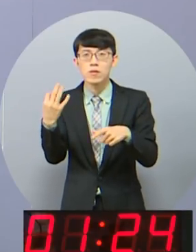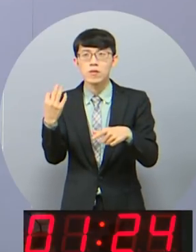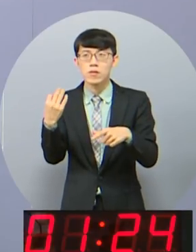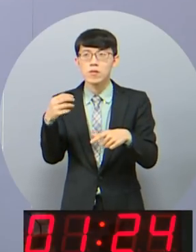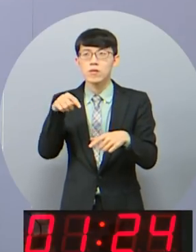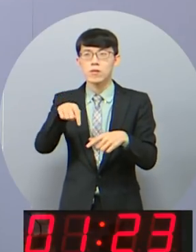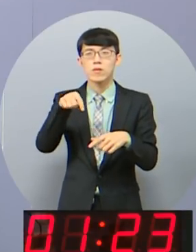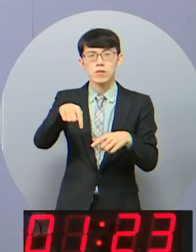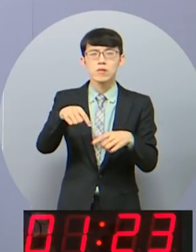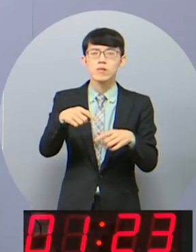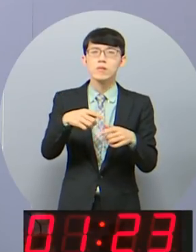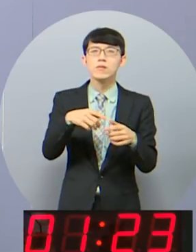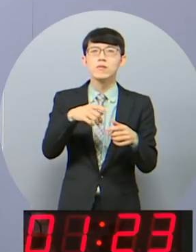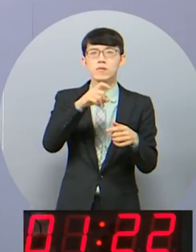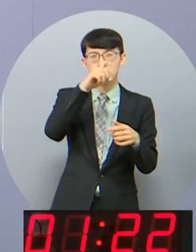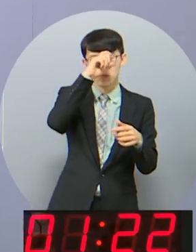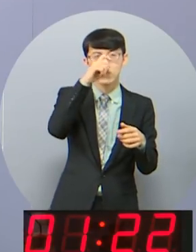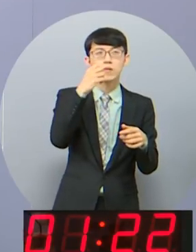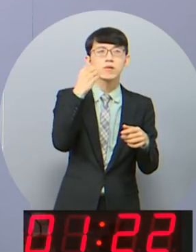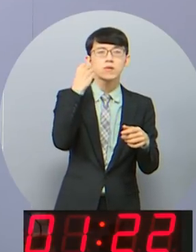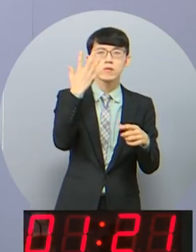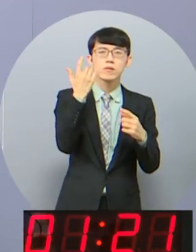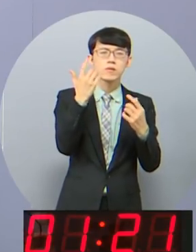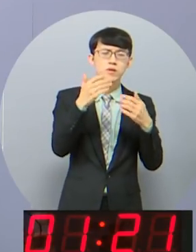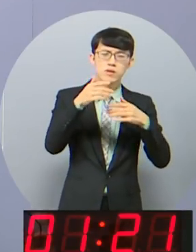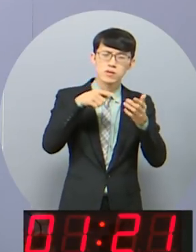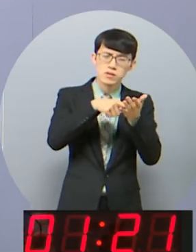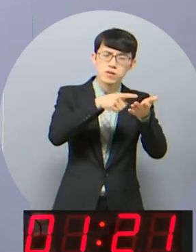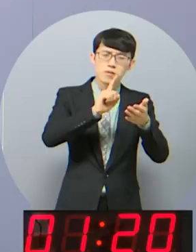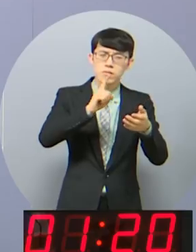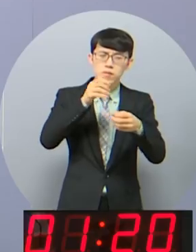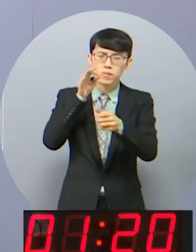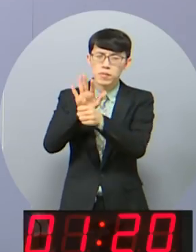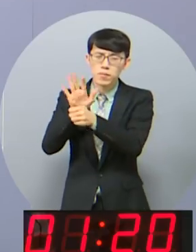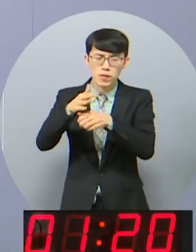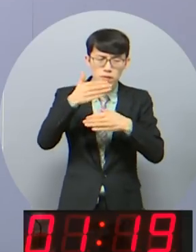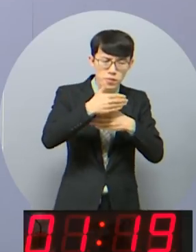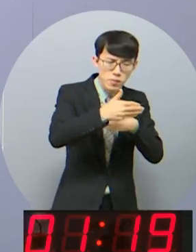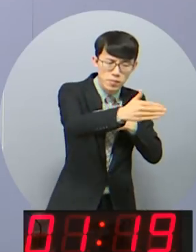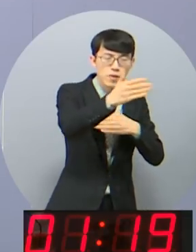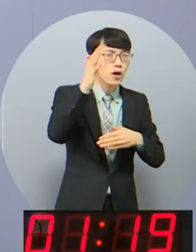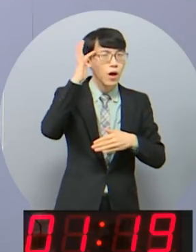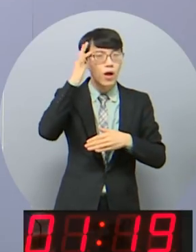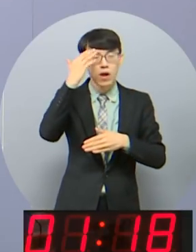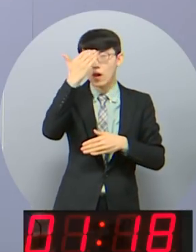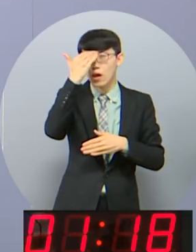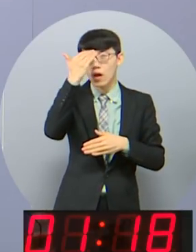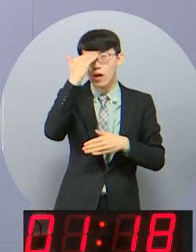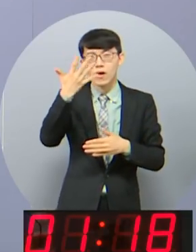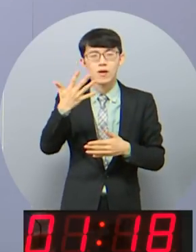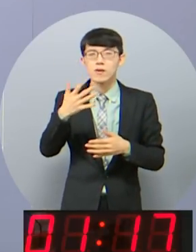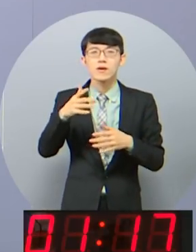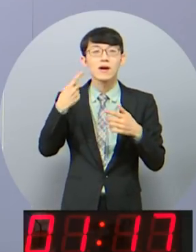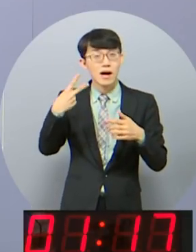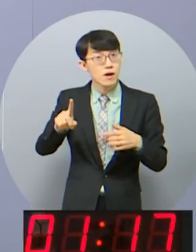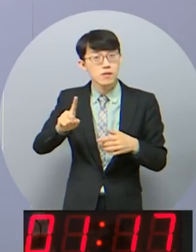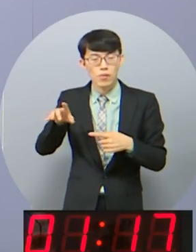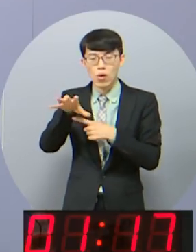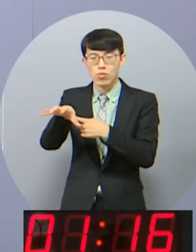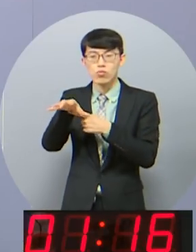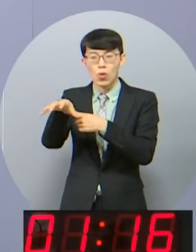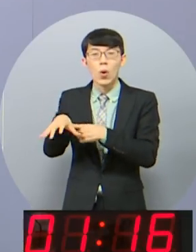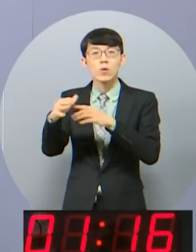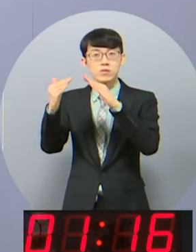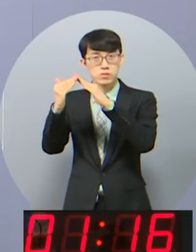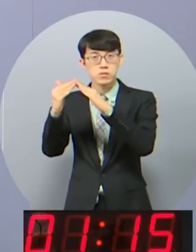你足麻烦，所以爱简化。啊，所以咱哦，农舍即马嘛足歹申请，因为你个最高的问